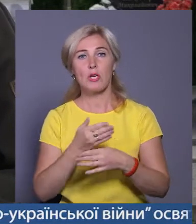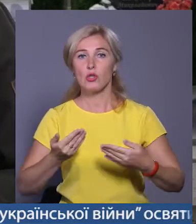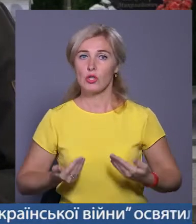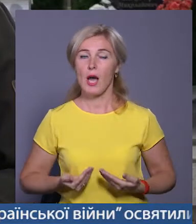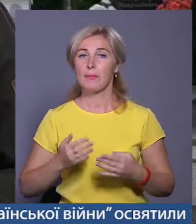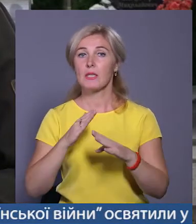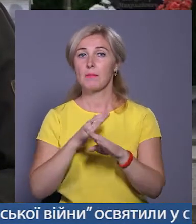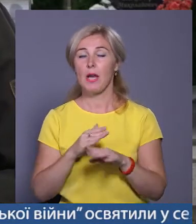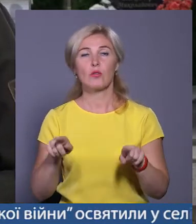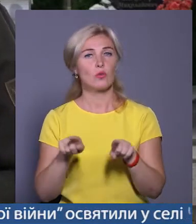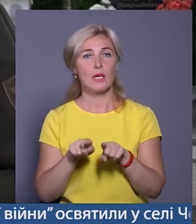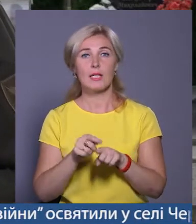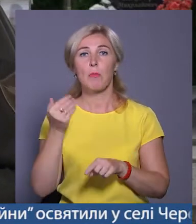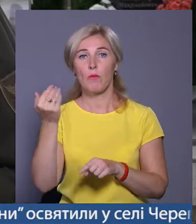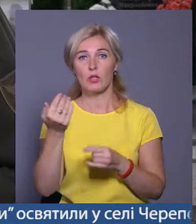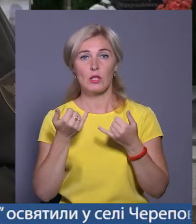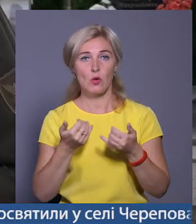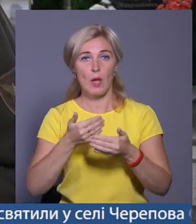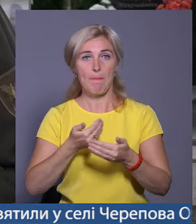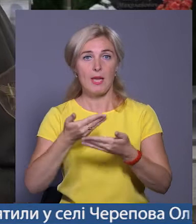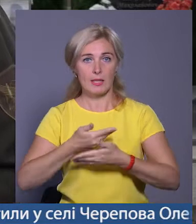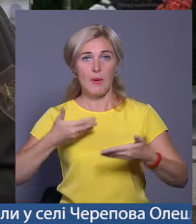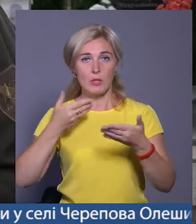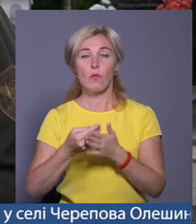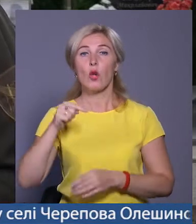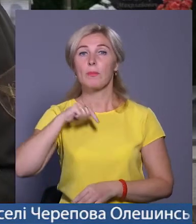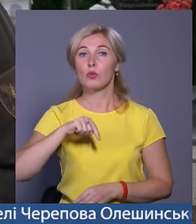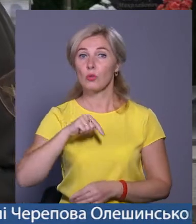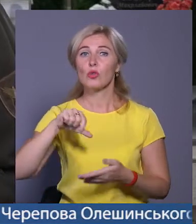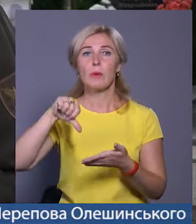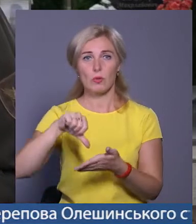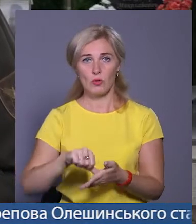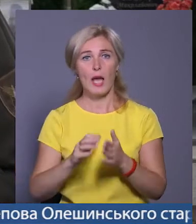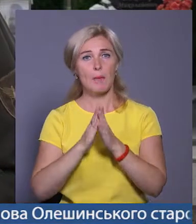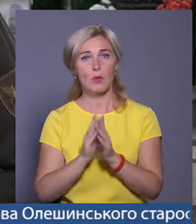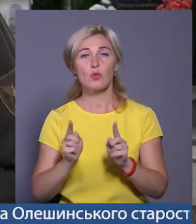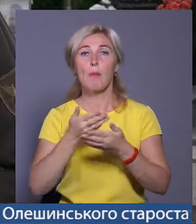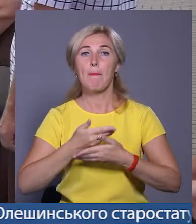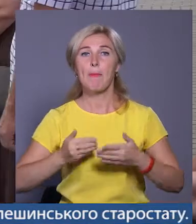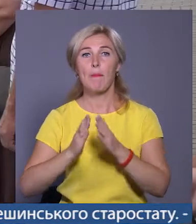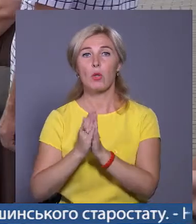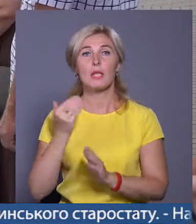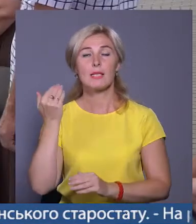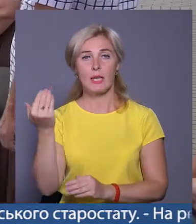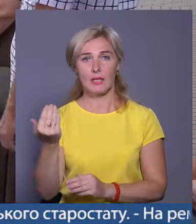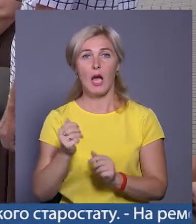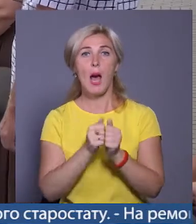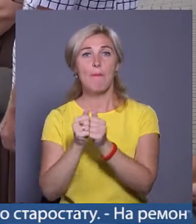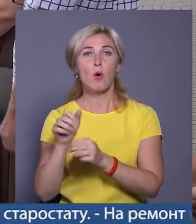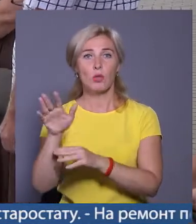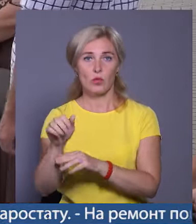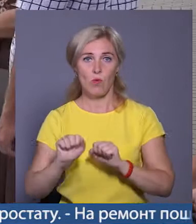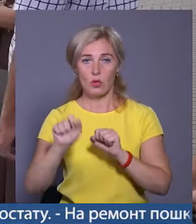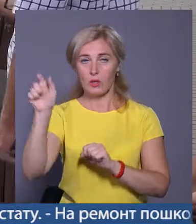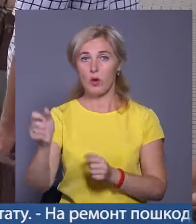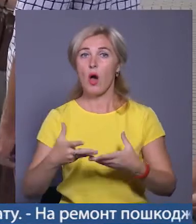смертю. Так само і вони сьогодні перед нами тут своїми душами предстоять і просять, щоб ми молилися за них. Поруч з фотографіями